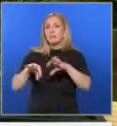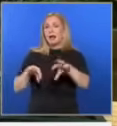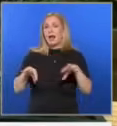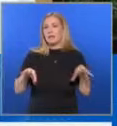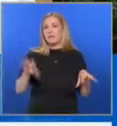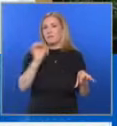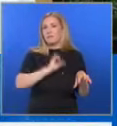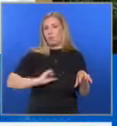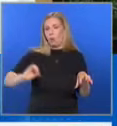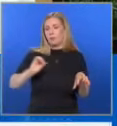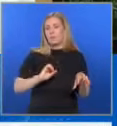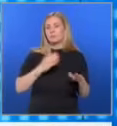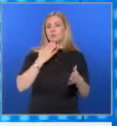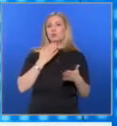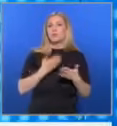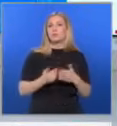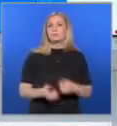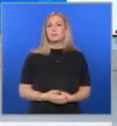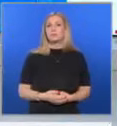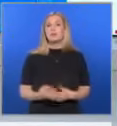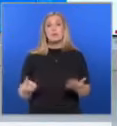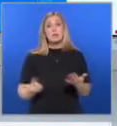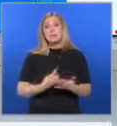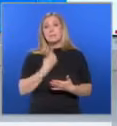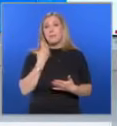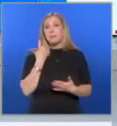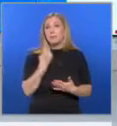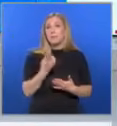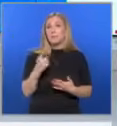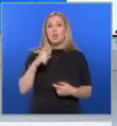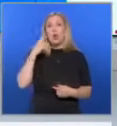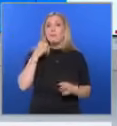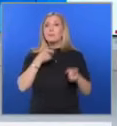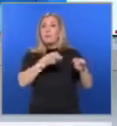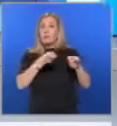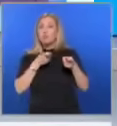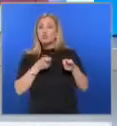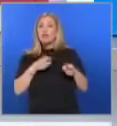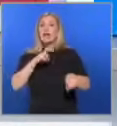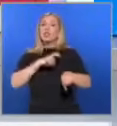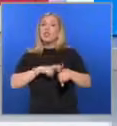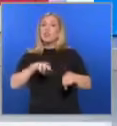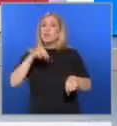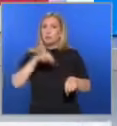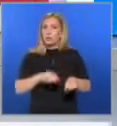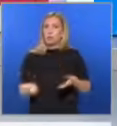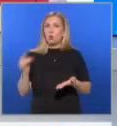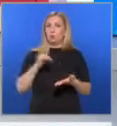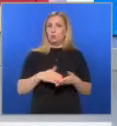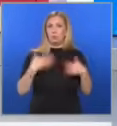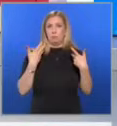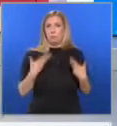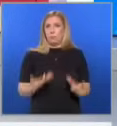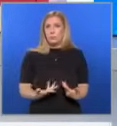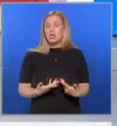парламент. Благодаря, Деси, за включването. За първи път след опита за покушение Доналд Тръмп се появи публично. Той официално